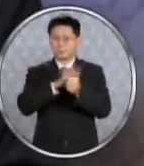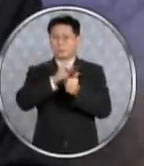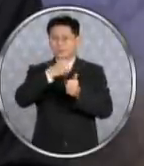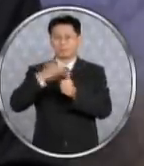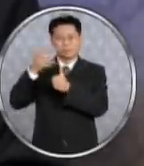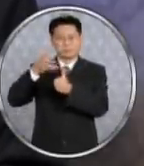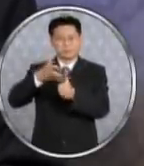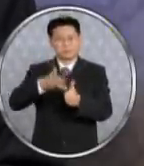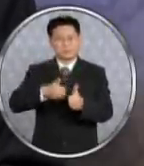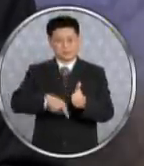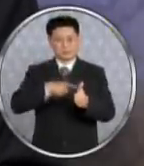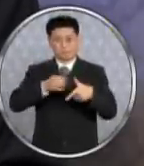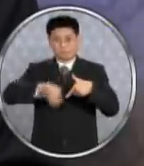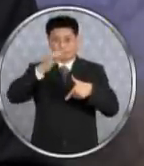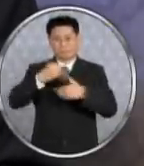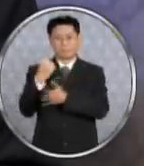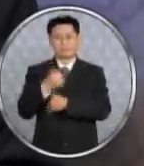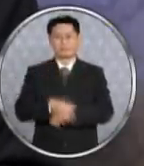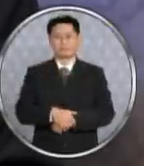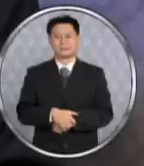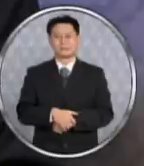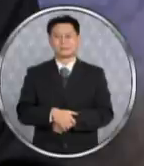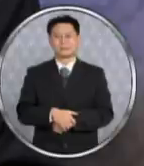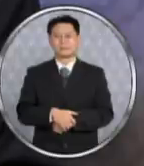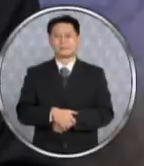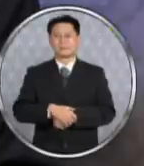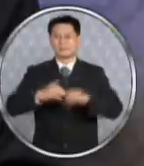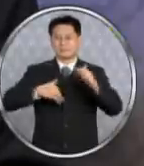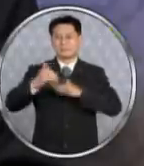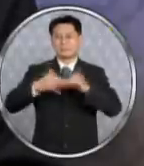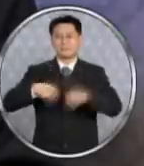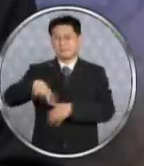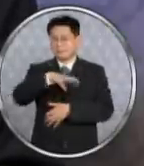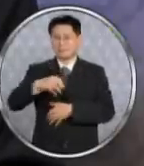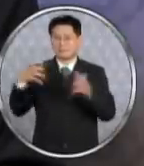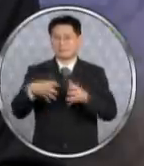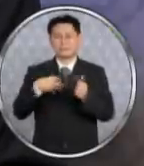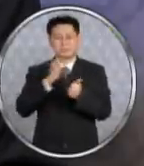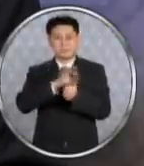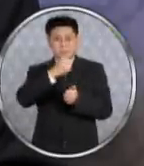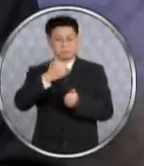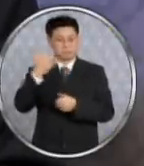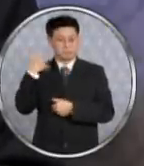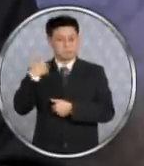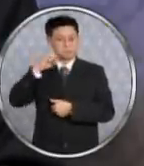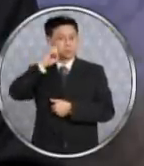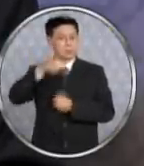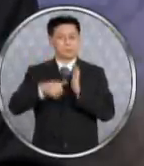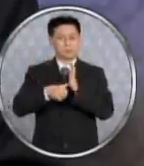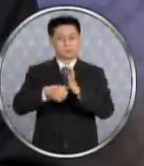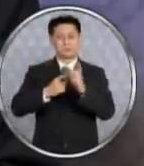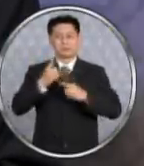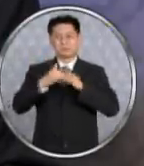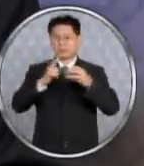相传的核心价值打拼，让我们一起为台湾引以为傲的自由